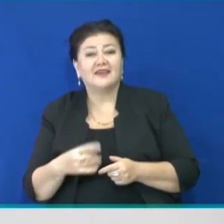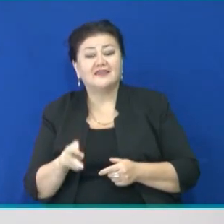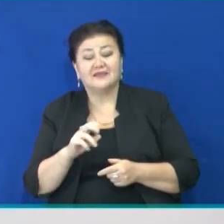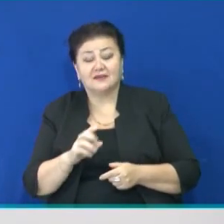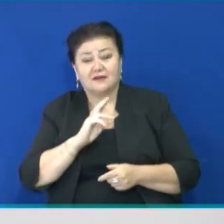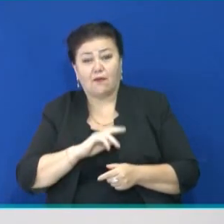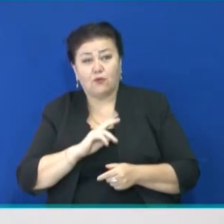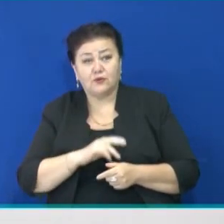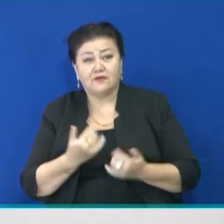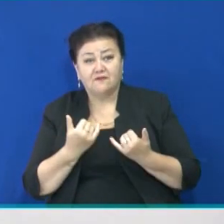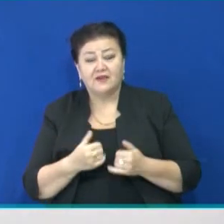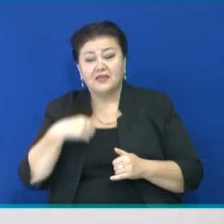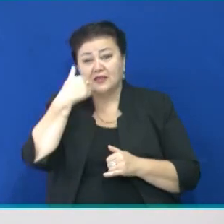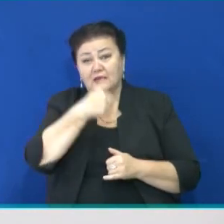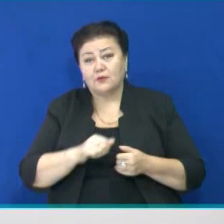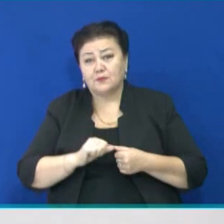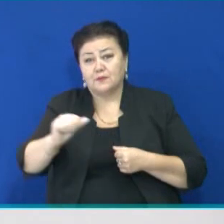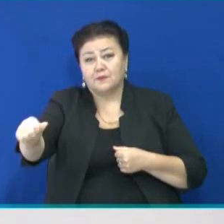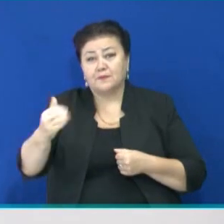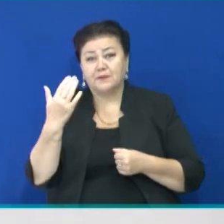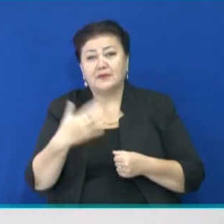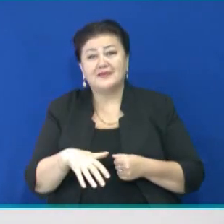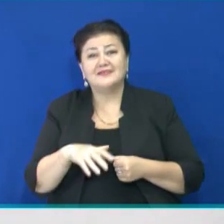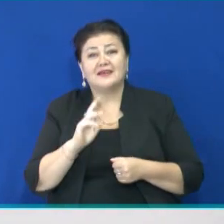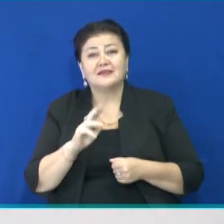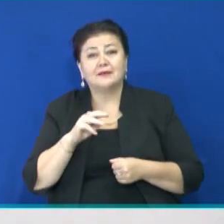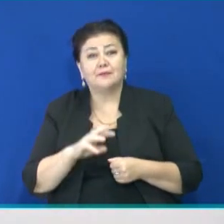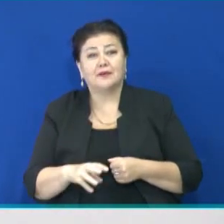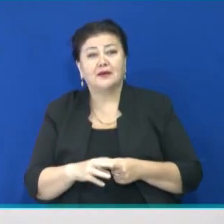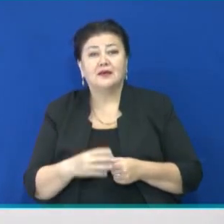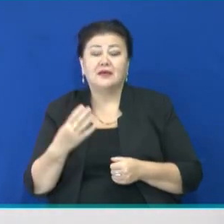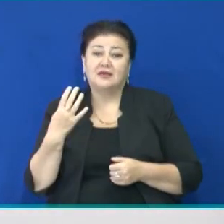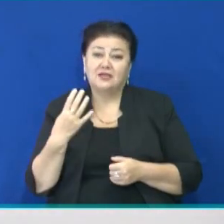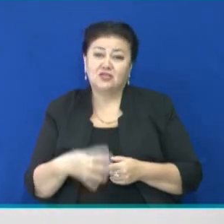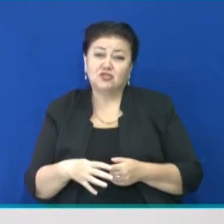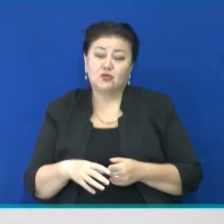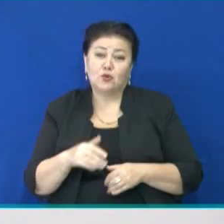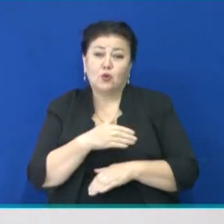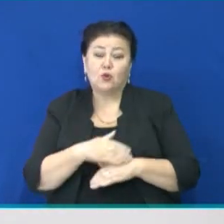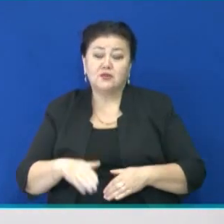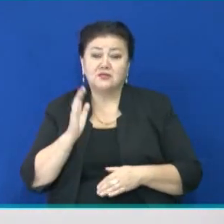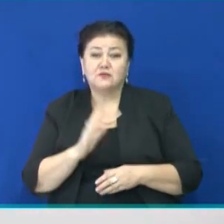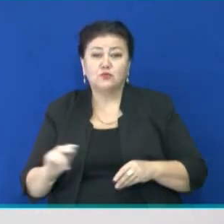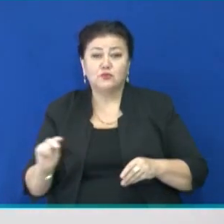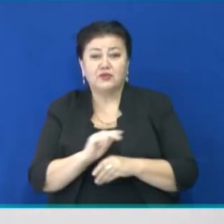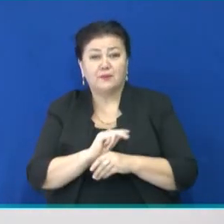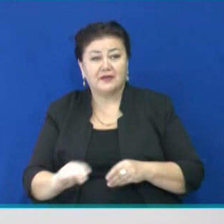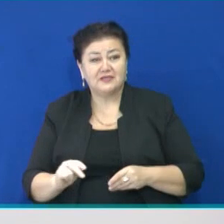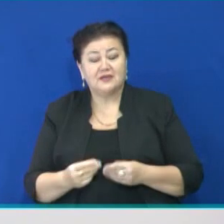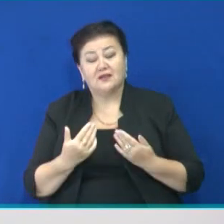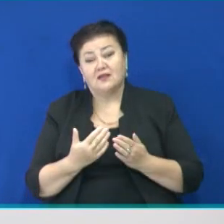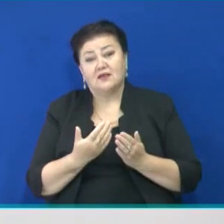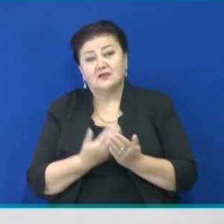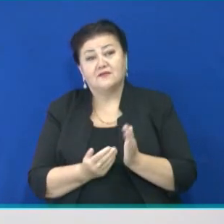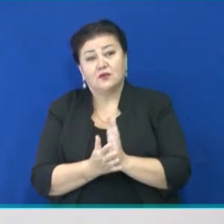етуде. Биылғы жылы жалпы ұзындығы 50 шақырымда 4-40 көшедегі жолдар жөндеуден өтеді. Өз